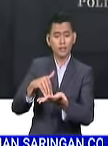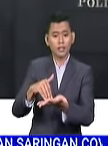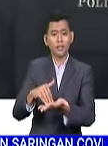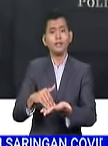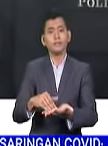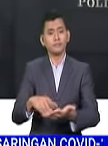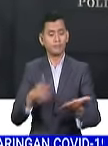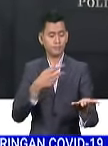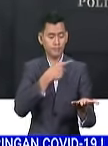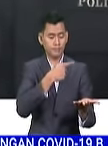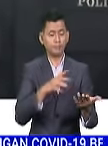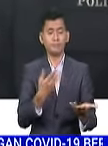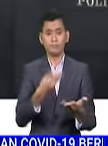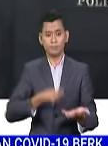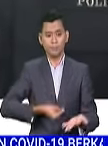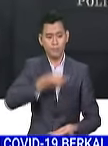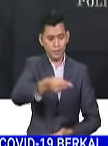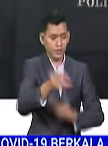saman setiap